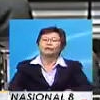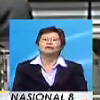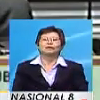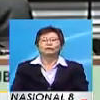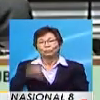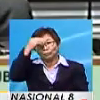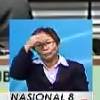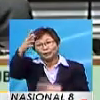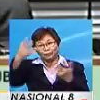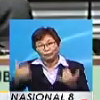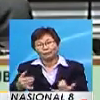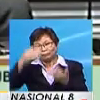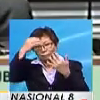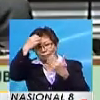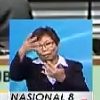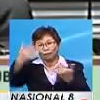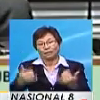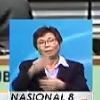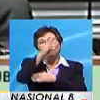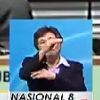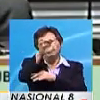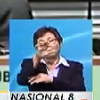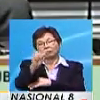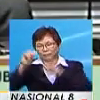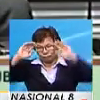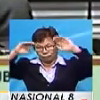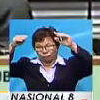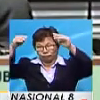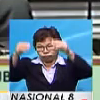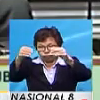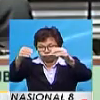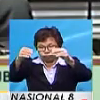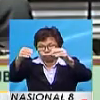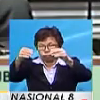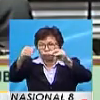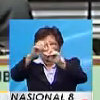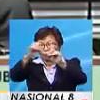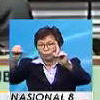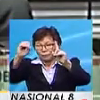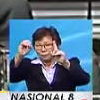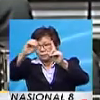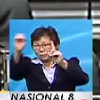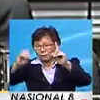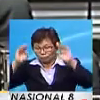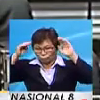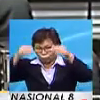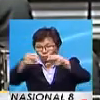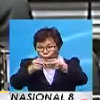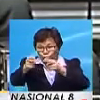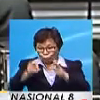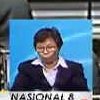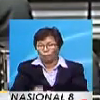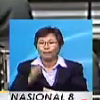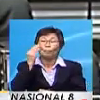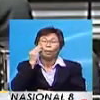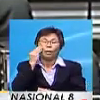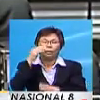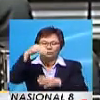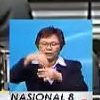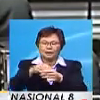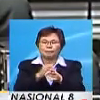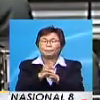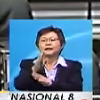juga pada masa kini Mara menumpukan sepenuhnya kepada Usahawan Bumiputera yang menjalankan perniagaan di bidang